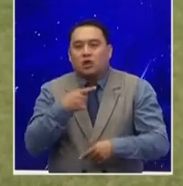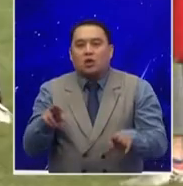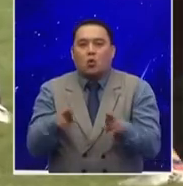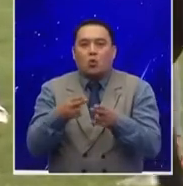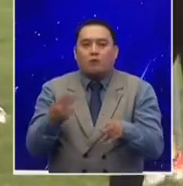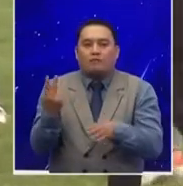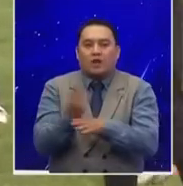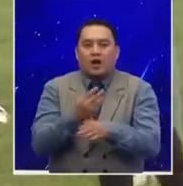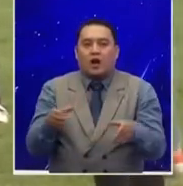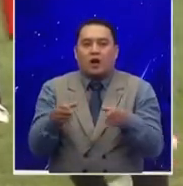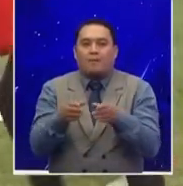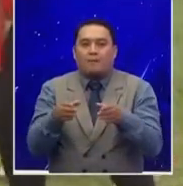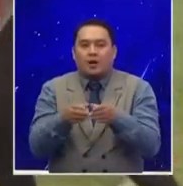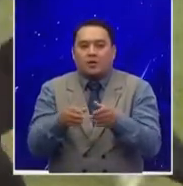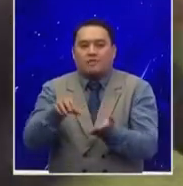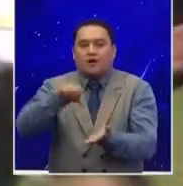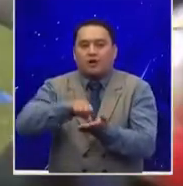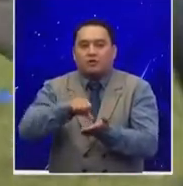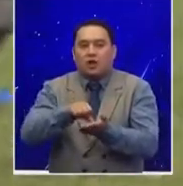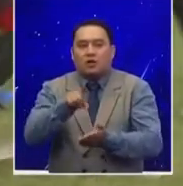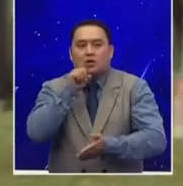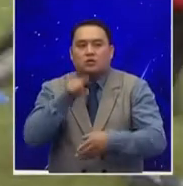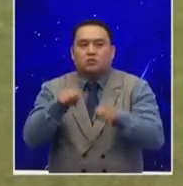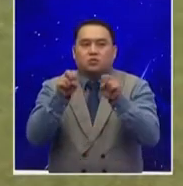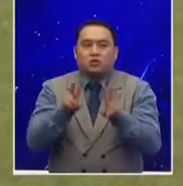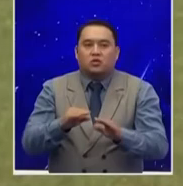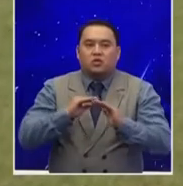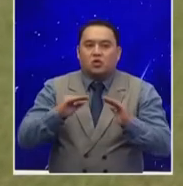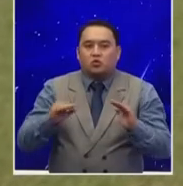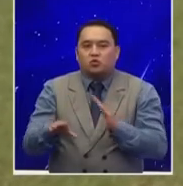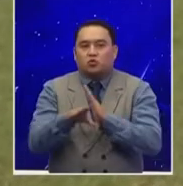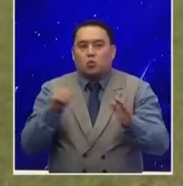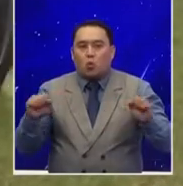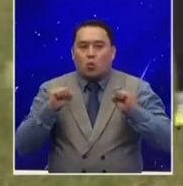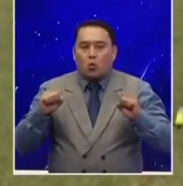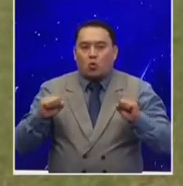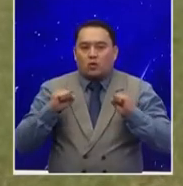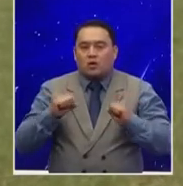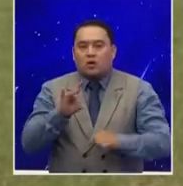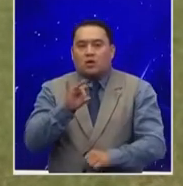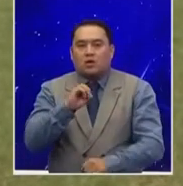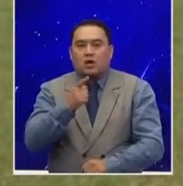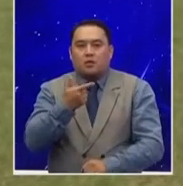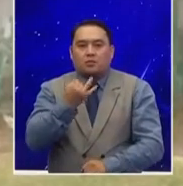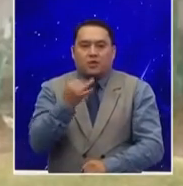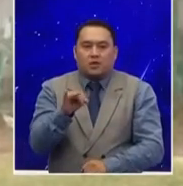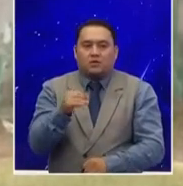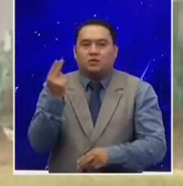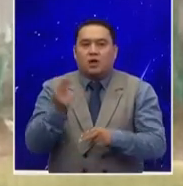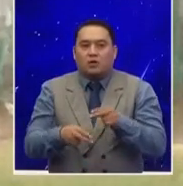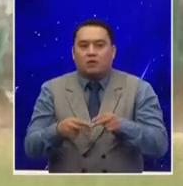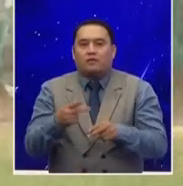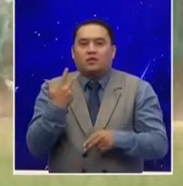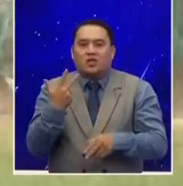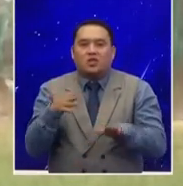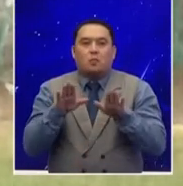тренируется и вторая команда «ЖТСУ», выступающая под эгидой специализированной детско-юношеской спортивной школы по регби. Прошлый сезон они закончили, став